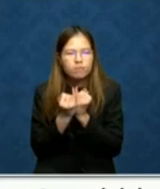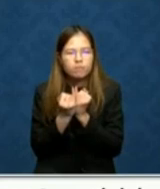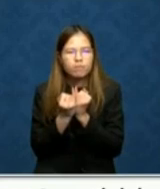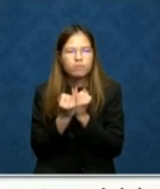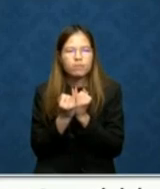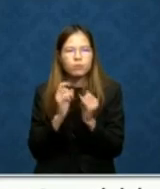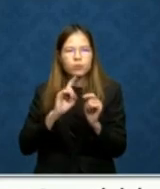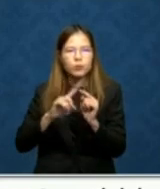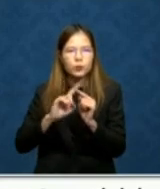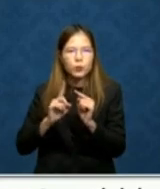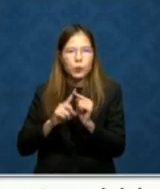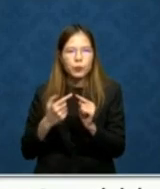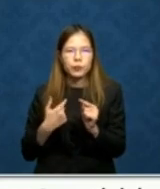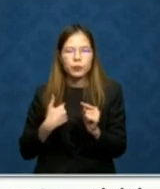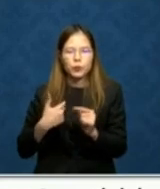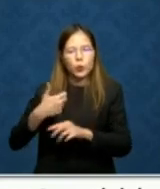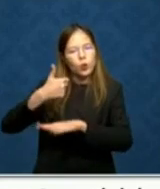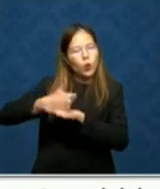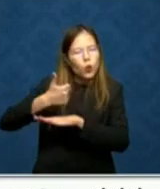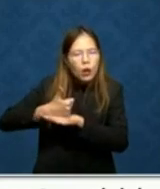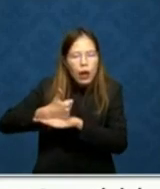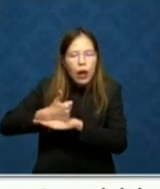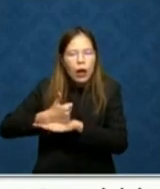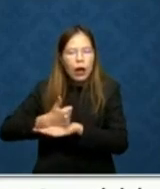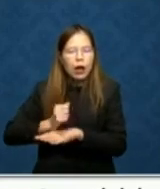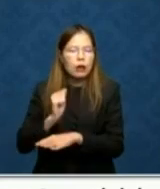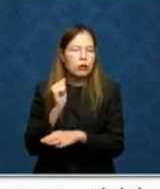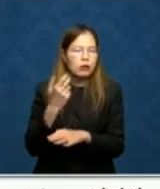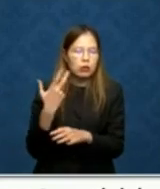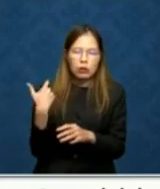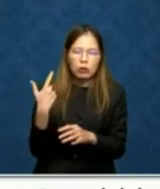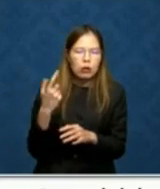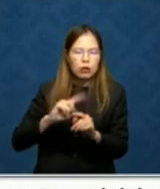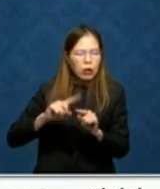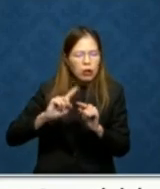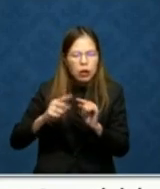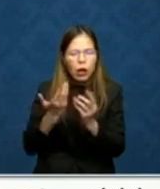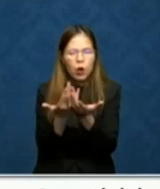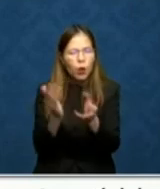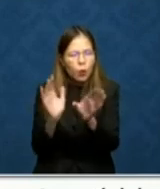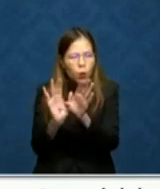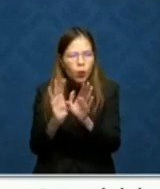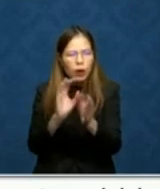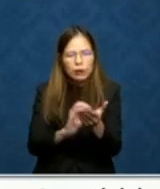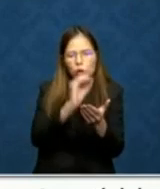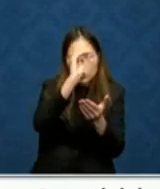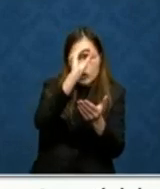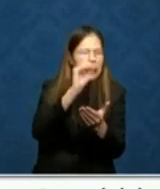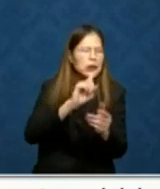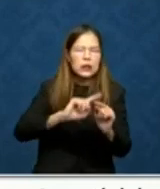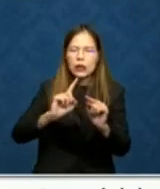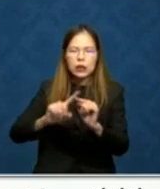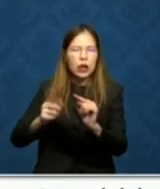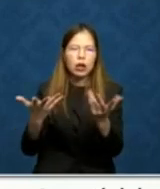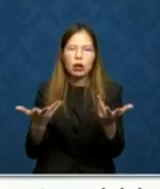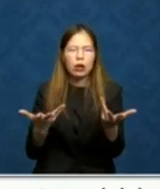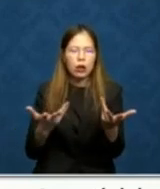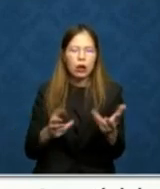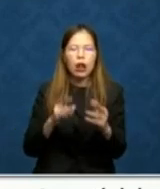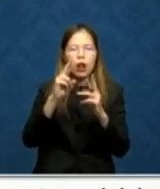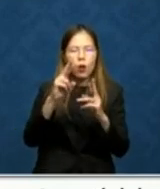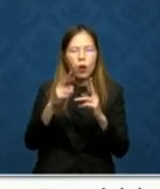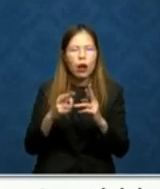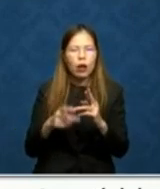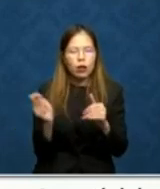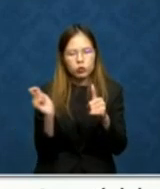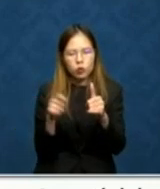นือกว่าเช่นผู้บังคับบัญชานายจ้างคนในครอบครัวรวมถึงในสถานศึกษาด้วยค่ะกำหนดให้ระวังโทษจำคุก